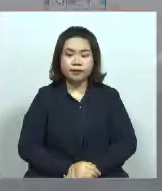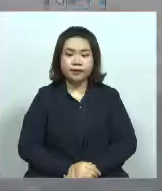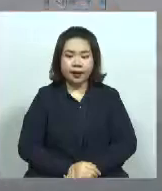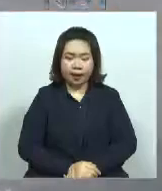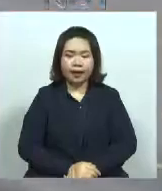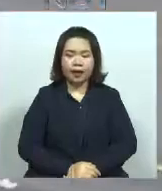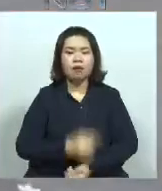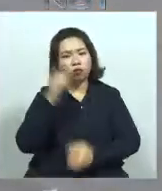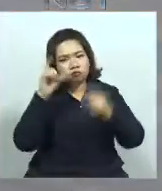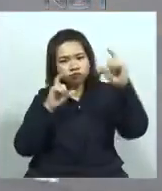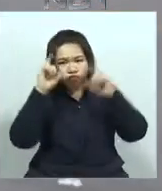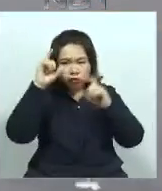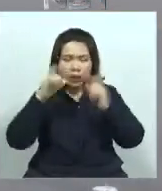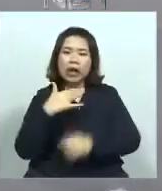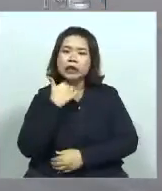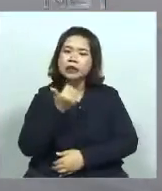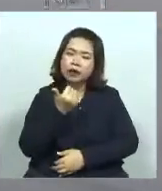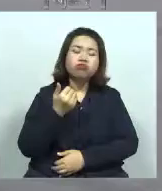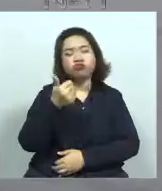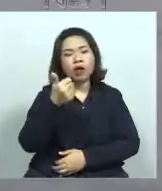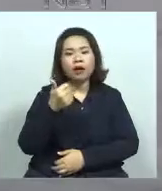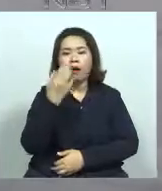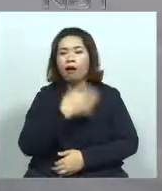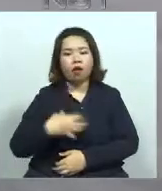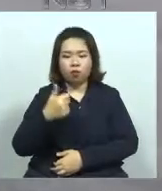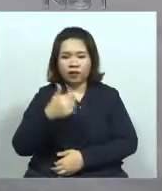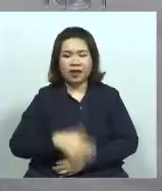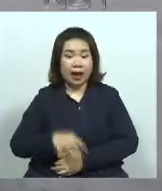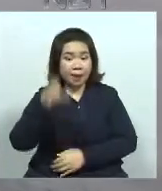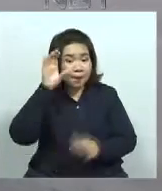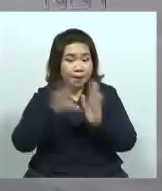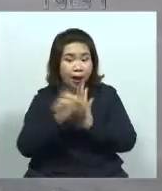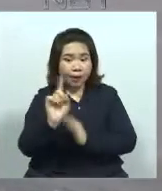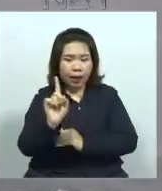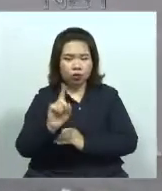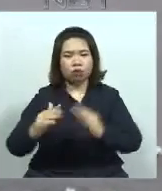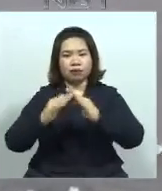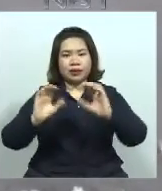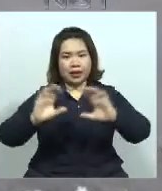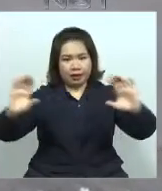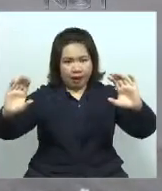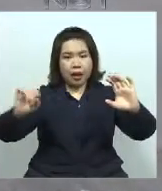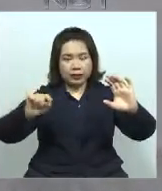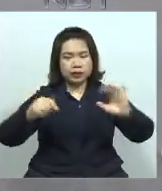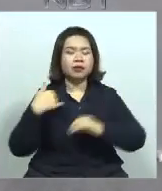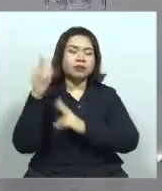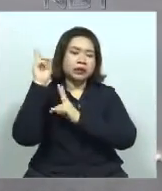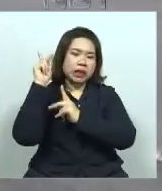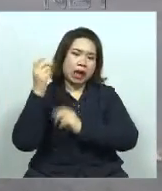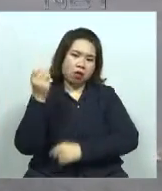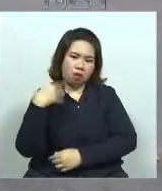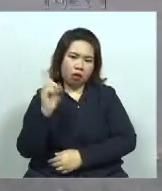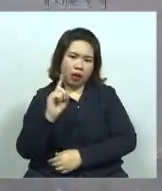ก็ถือว่าสีหน้าน้ำเสียงนี่อารมณ์ดีนะคะส่วนภาพที่คุณผู้ชมเห็นค่ะเป็นบรรยากาศที่ทำเนียบรัฐบาลนะคะผู้สื่อข่าวรายงานเข้าม